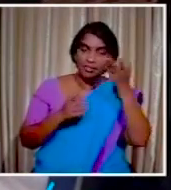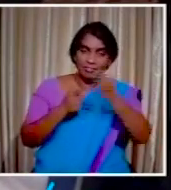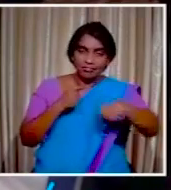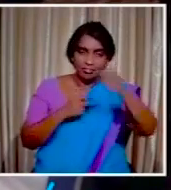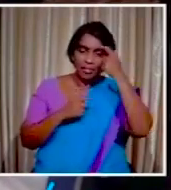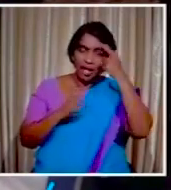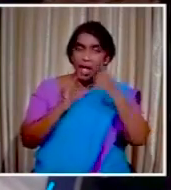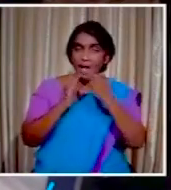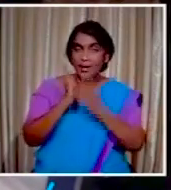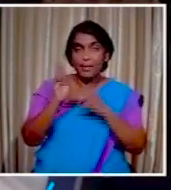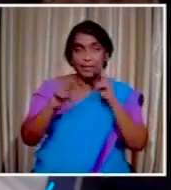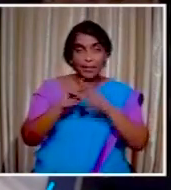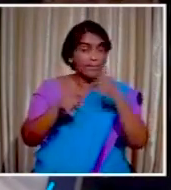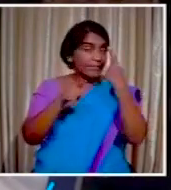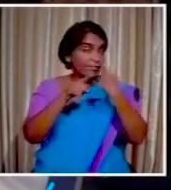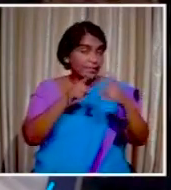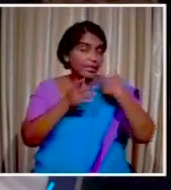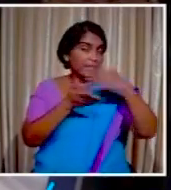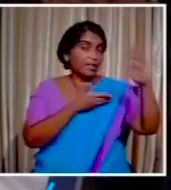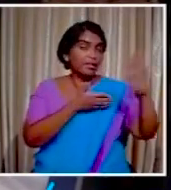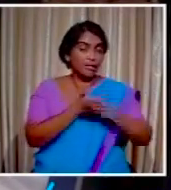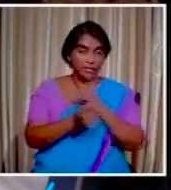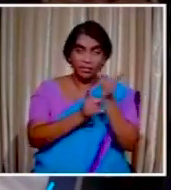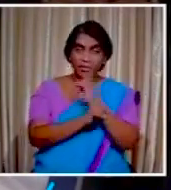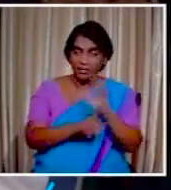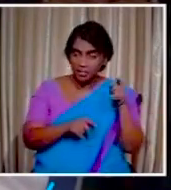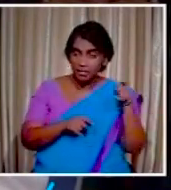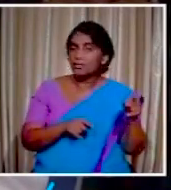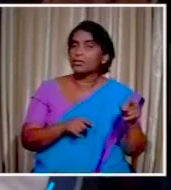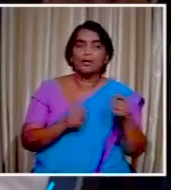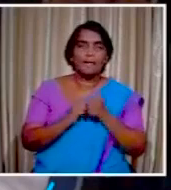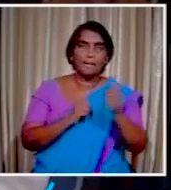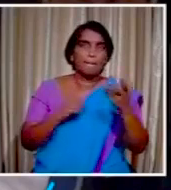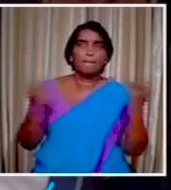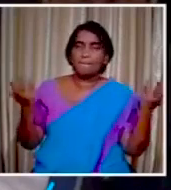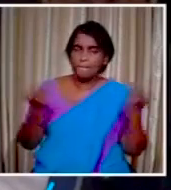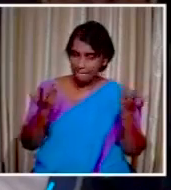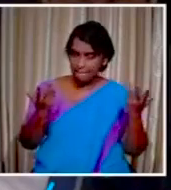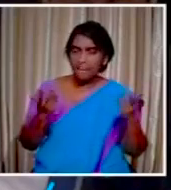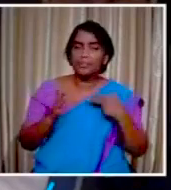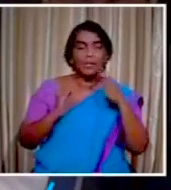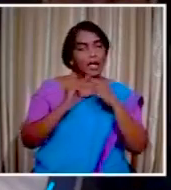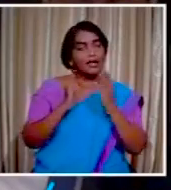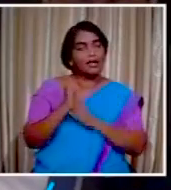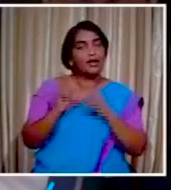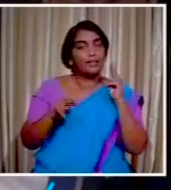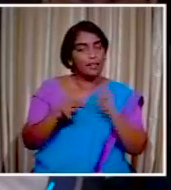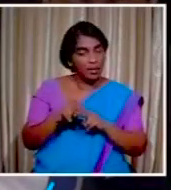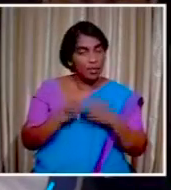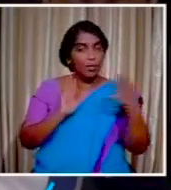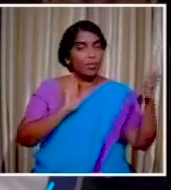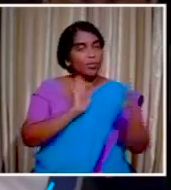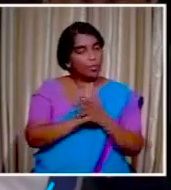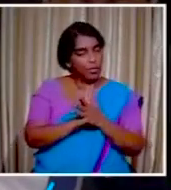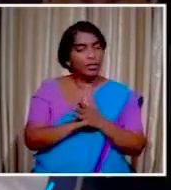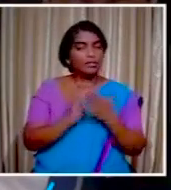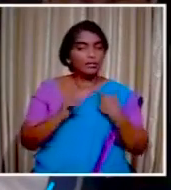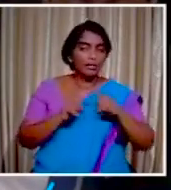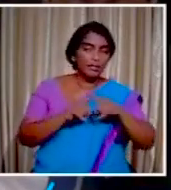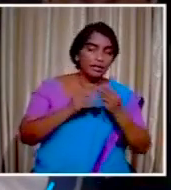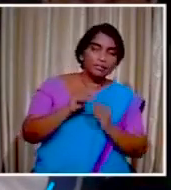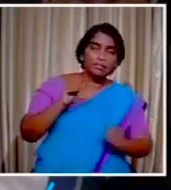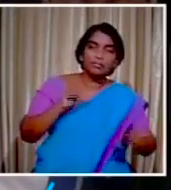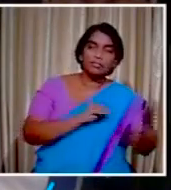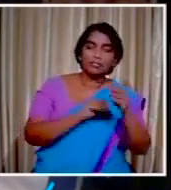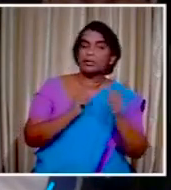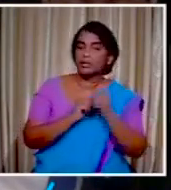මූල්‍ය අරමුදල පමණයි අපිට තියෙන එකම විසඳුම කියලා එහෙම වෙන්නේ නෑ ජාත්‍යන්තර මූල්‍ය අරමුදලත් සමග අපි වෙනත් විකල්ප වලට යන්න